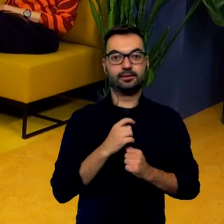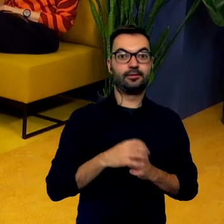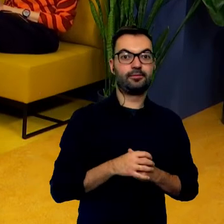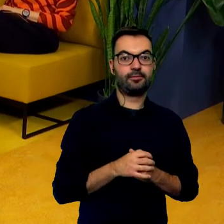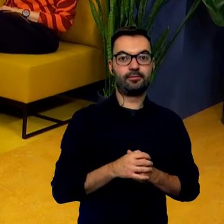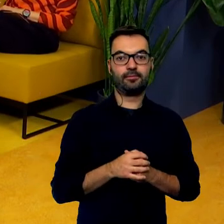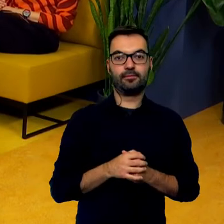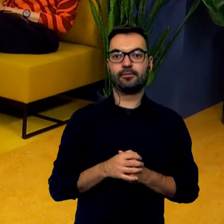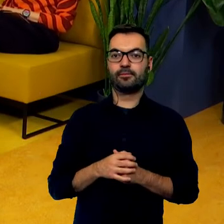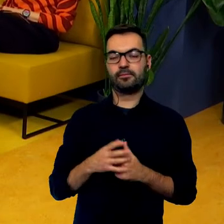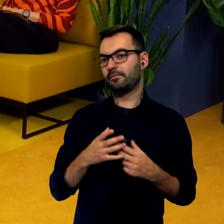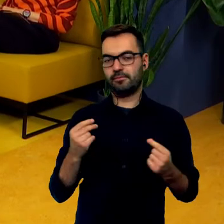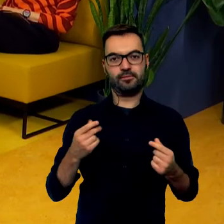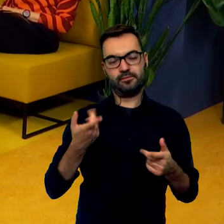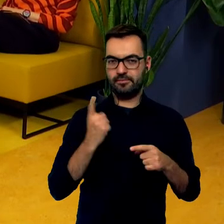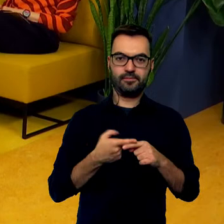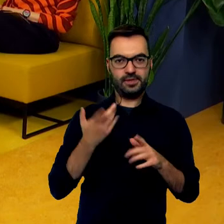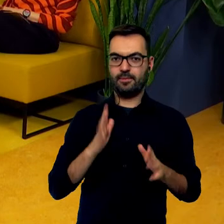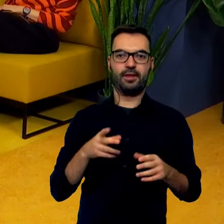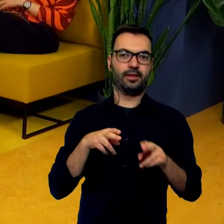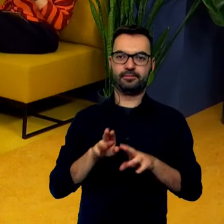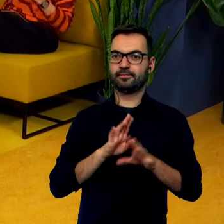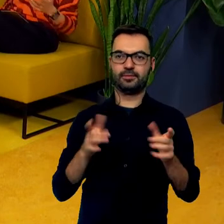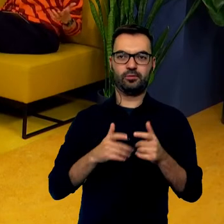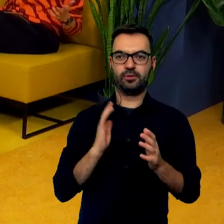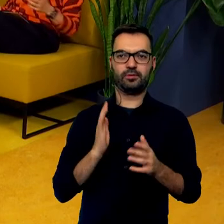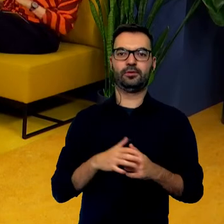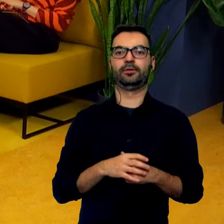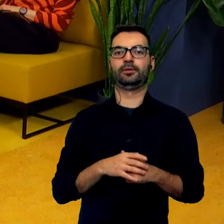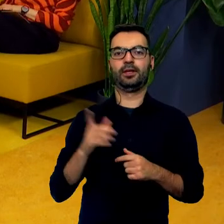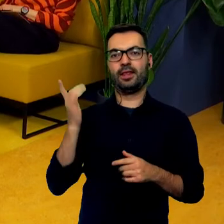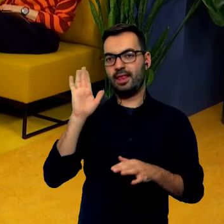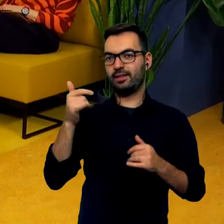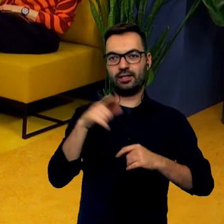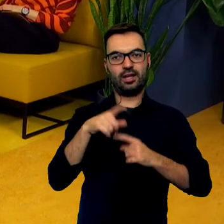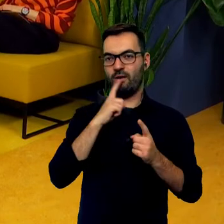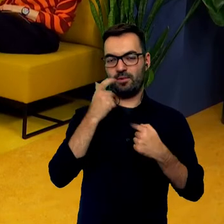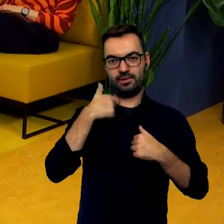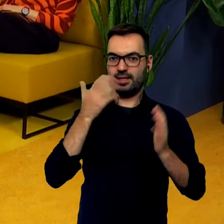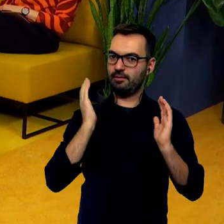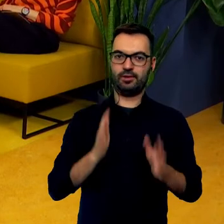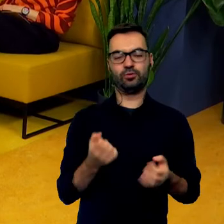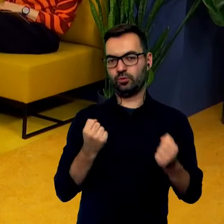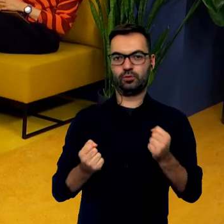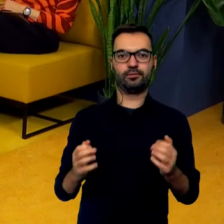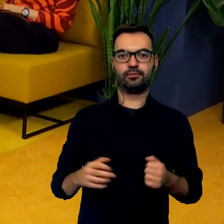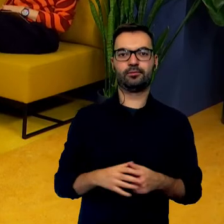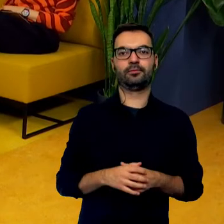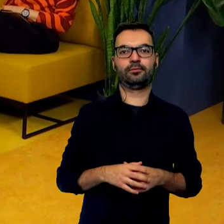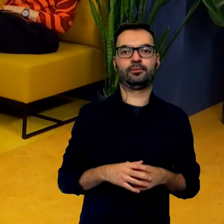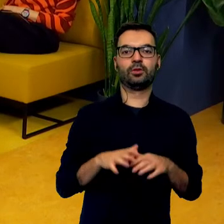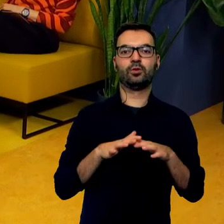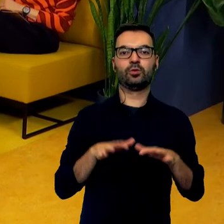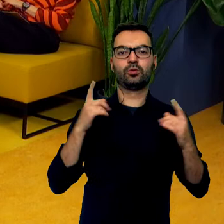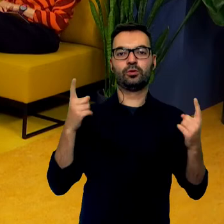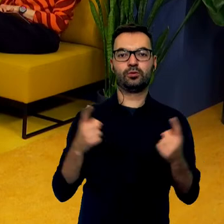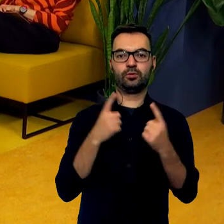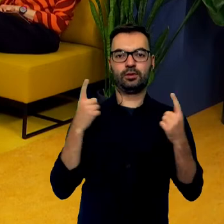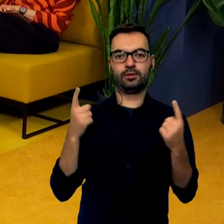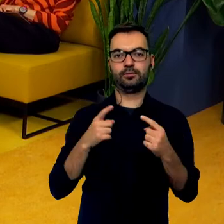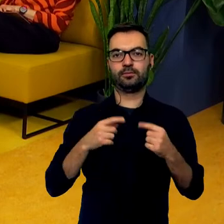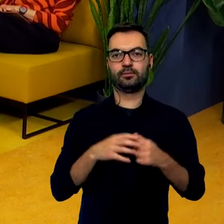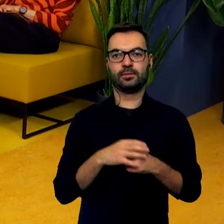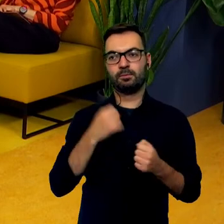zestresowani, nie będę w tym uczestniczył, mimo że nie będziecie ze mną rozmawiać albo coś takiego. I mnóstwo też sytuacji